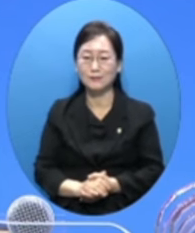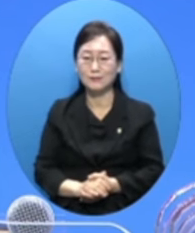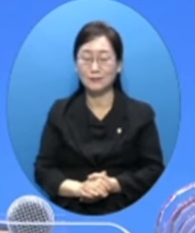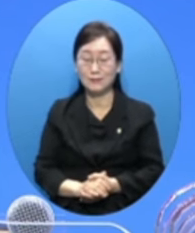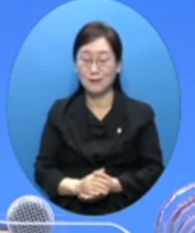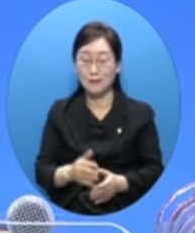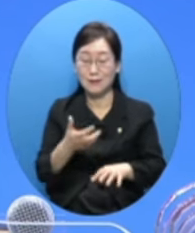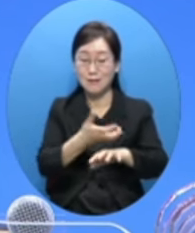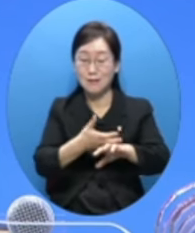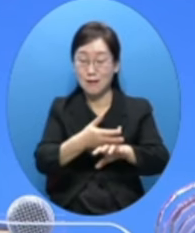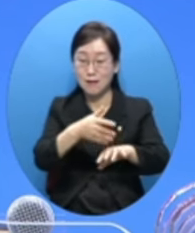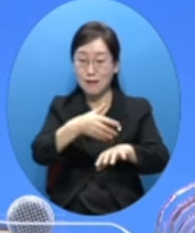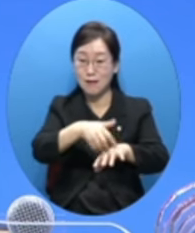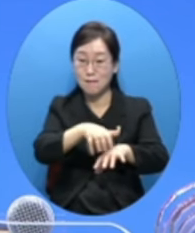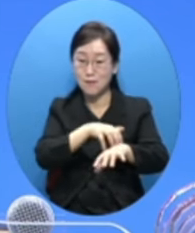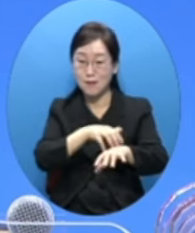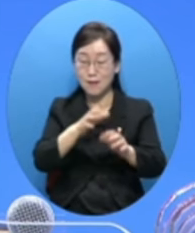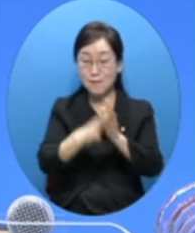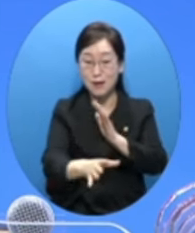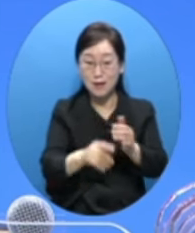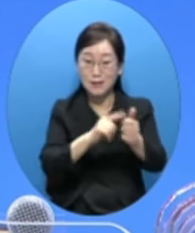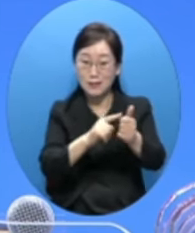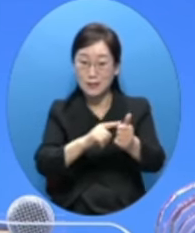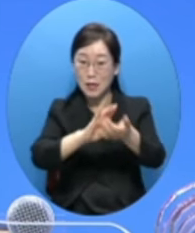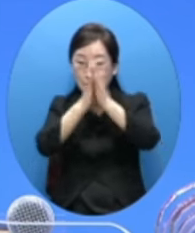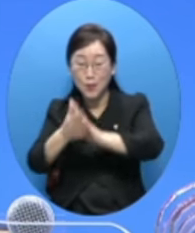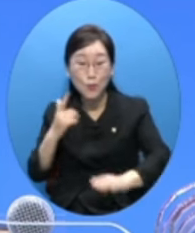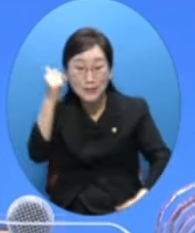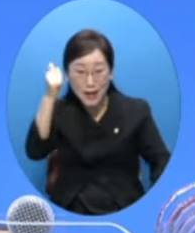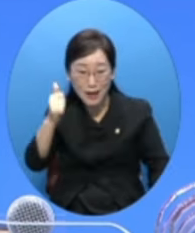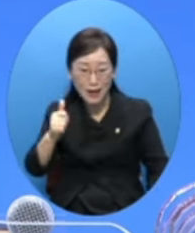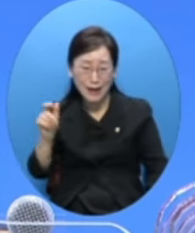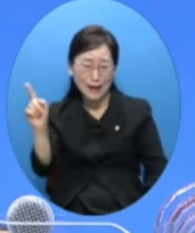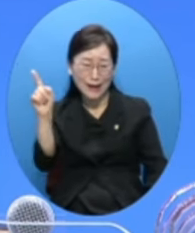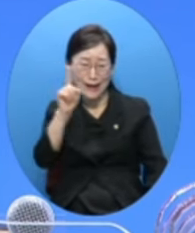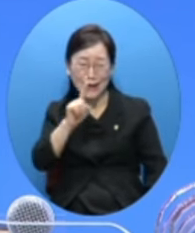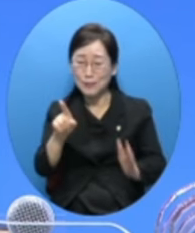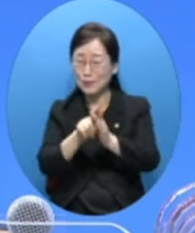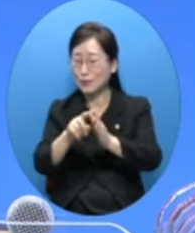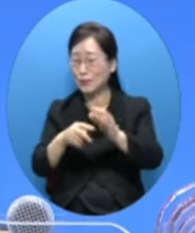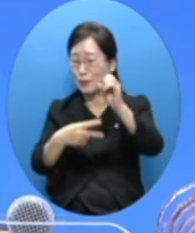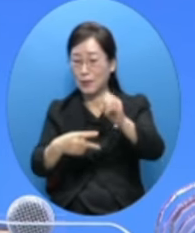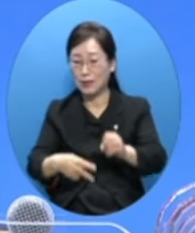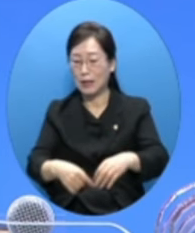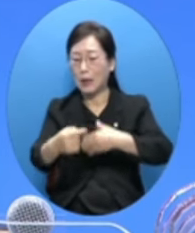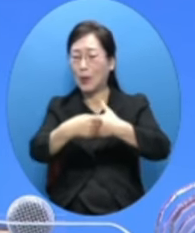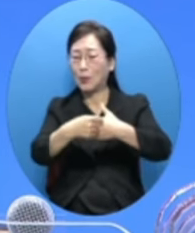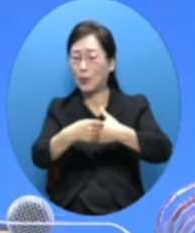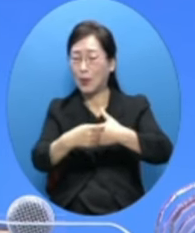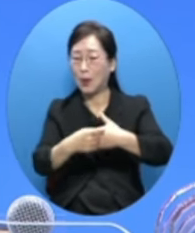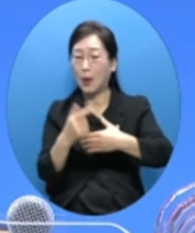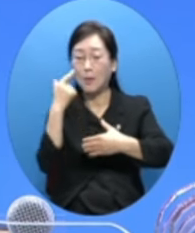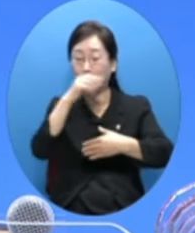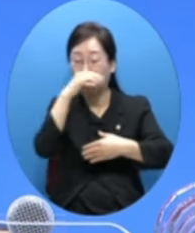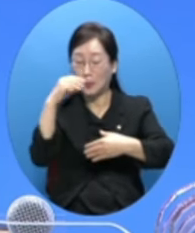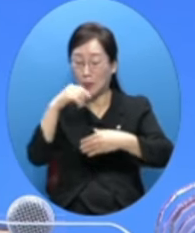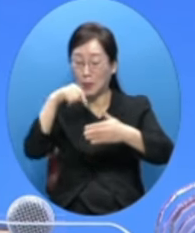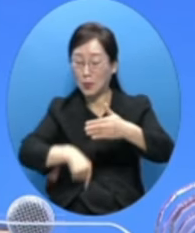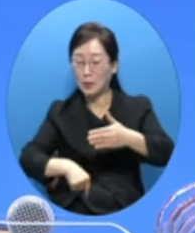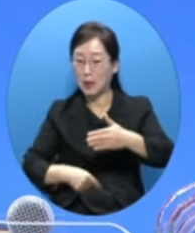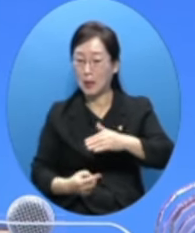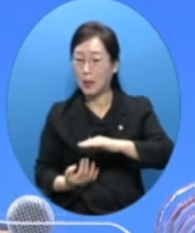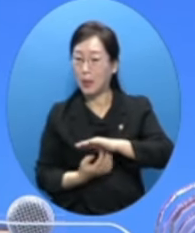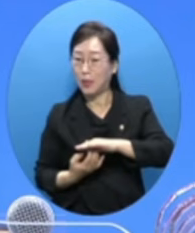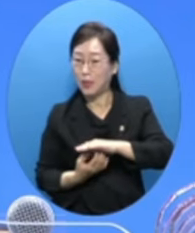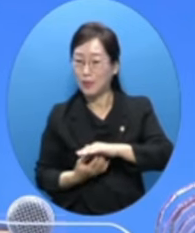깡패 김익도가 목사 되니까 아무도 안 믿었습니다. 저 사람 겉으로 저런 척하면서 결국 돈 뺏어갈까 다